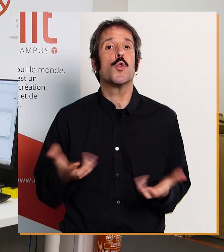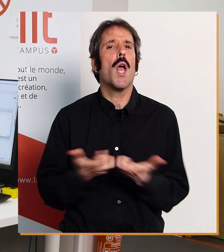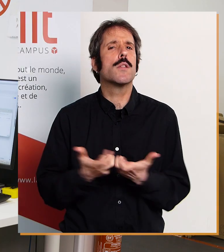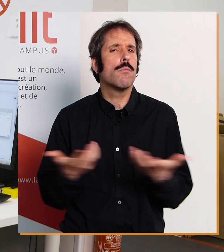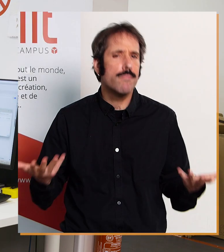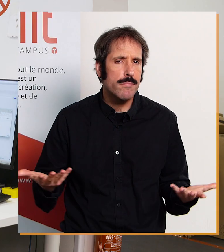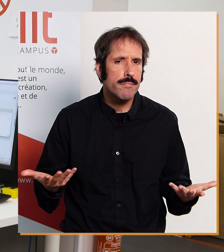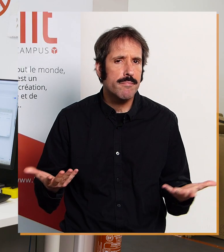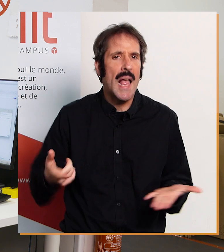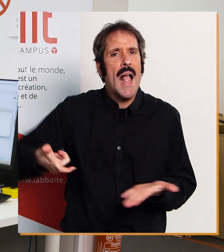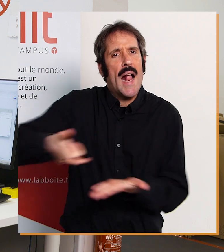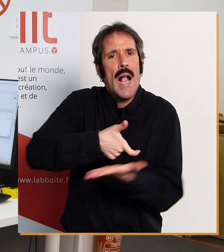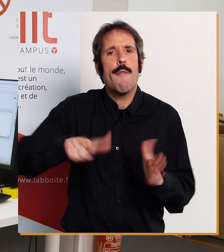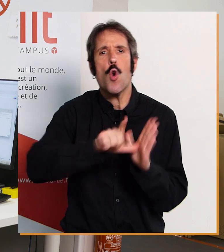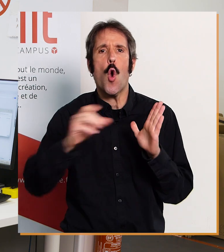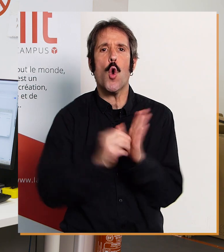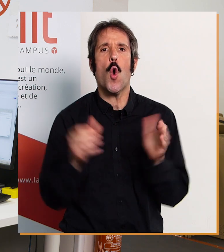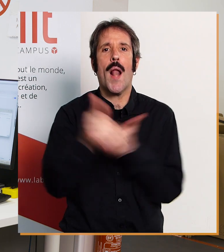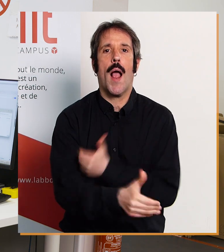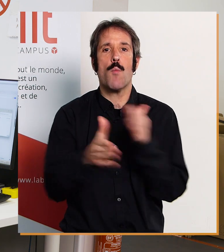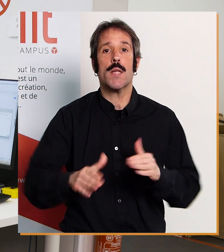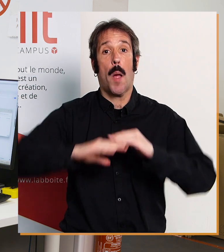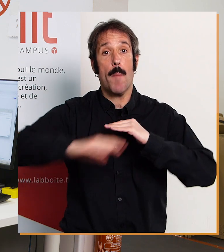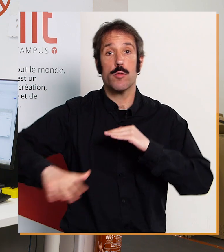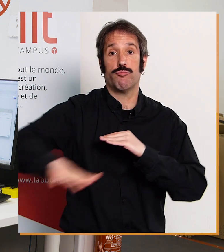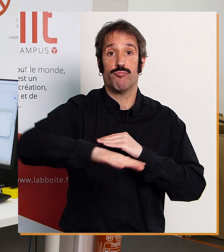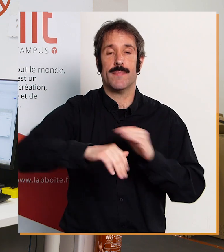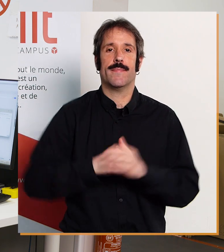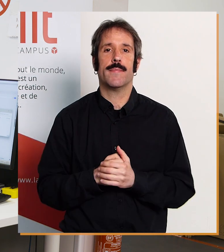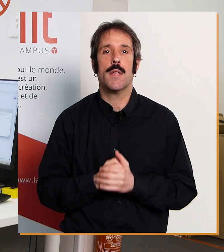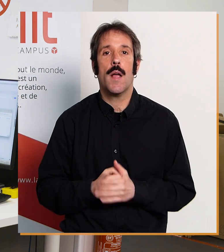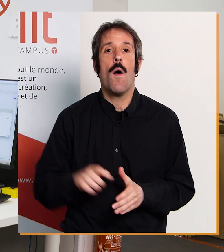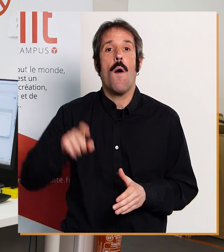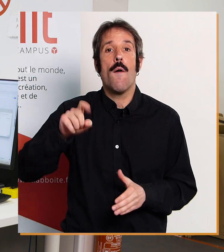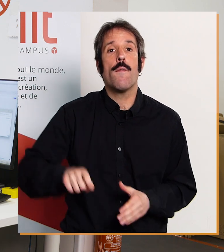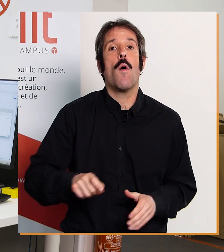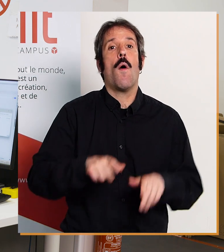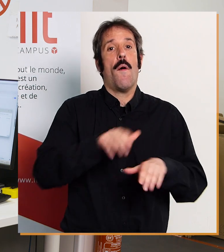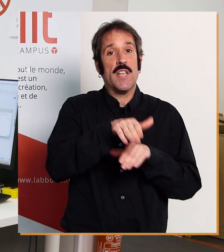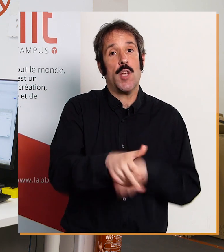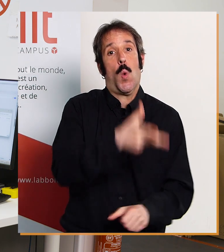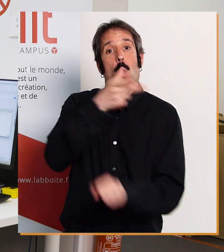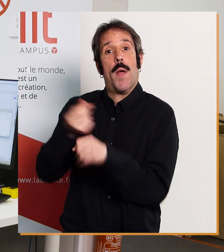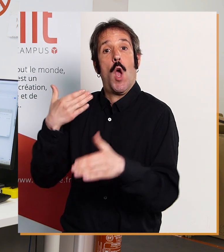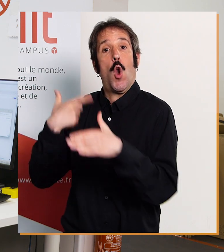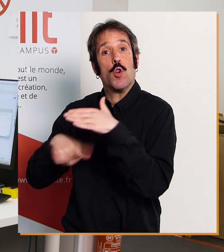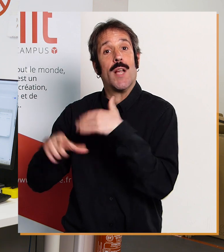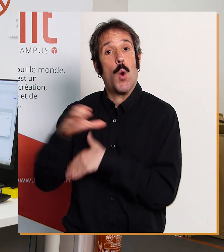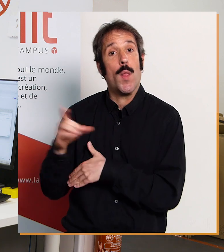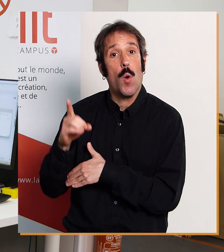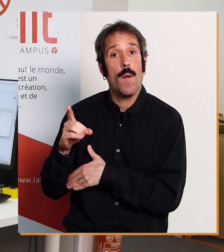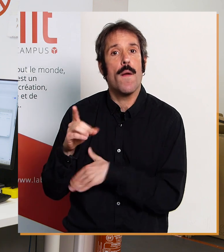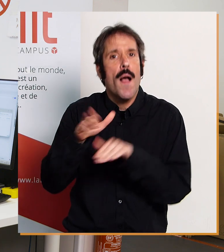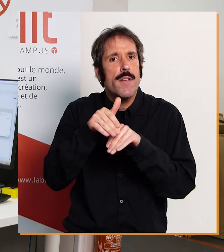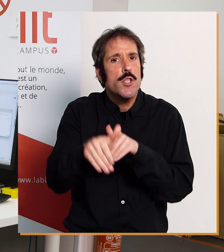Pour l'exemple d'aujourd'hui, nous allons graver le logo de la boîte sur notre planche de médium et donc nous allons devoir importer notre fichier sur le